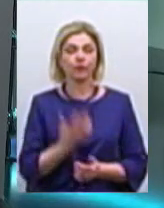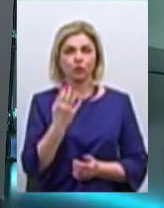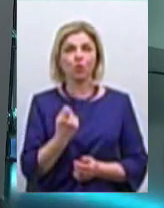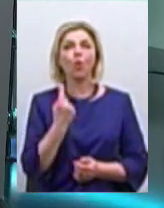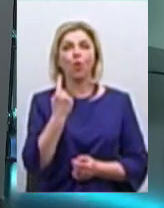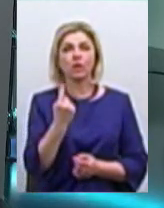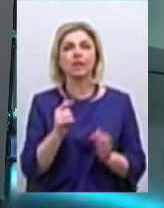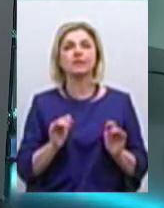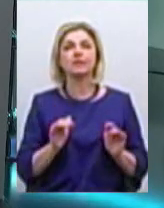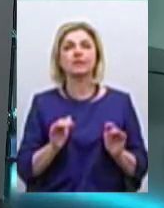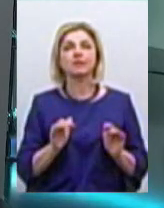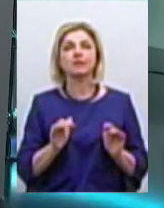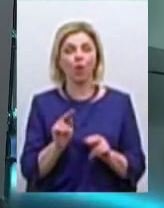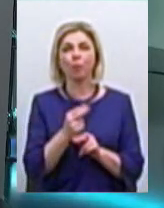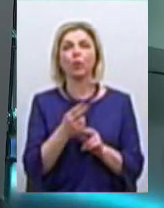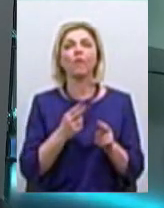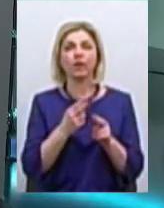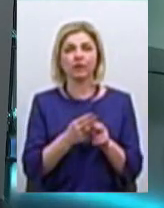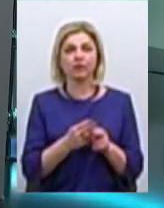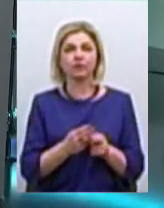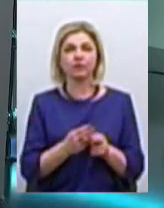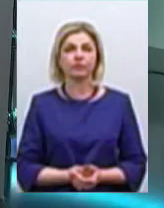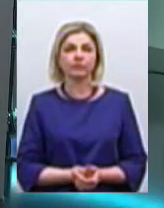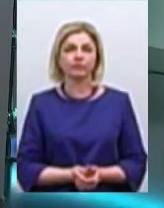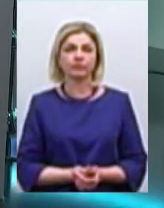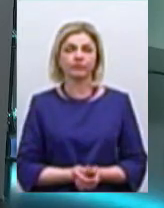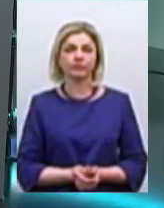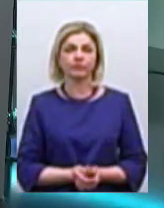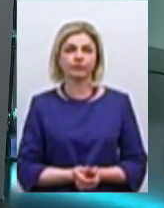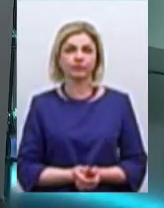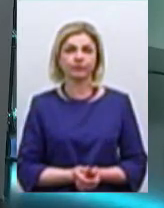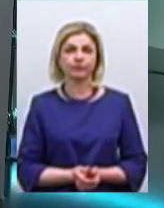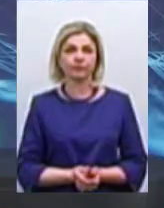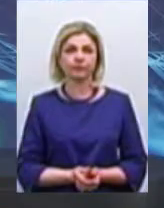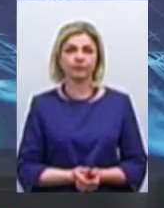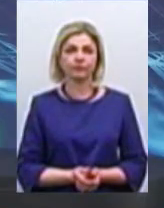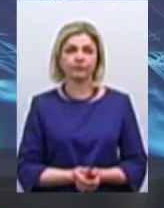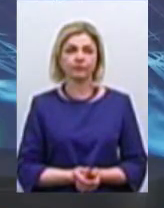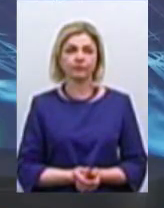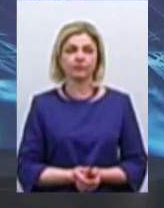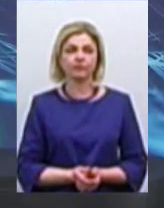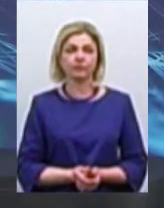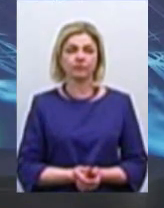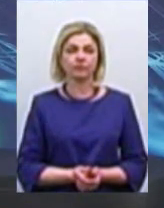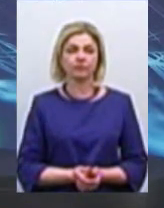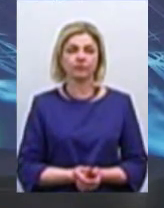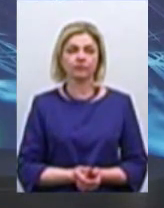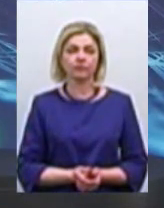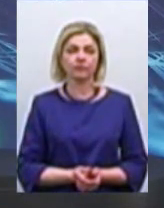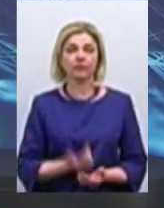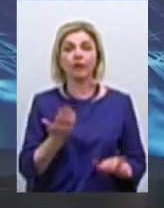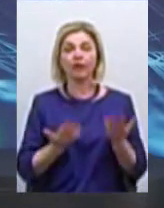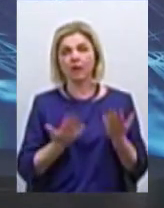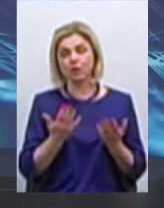заходів, це профілактичних заходів. Да, із профілактичних заходів є, якщо